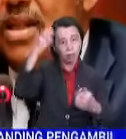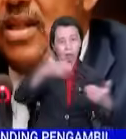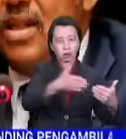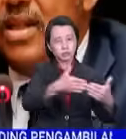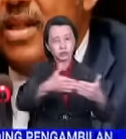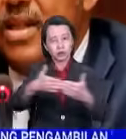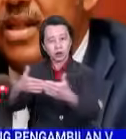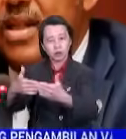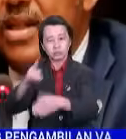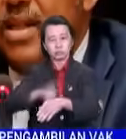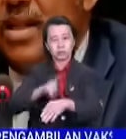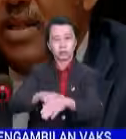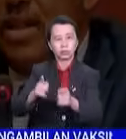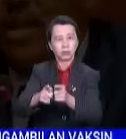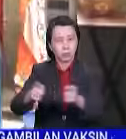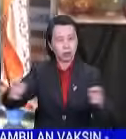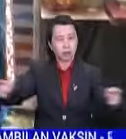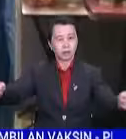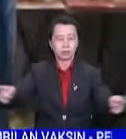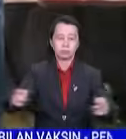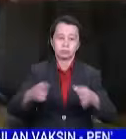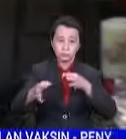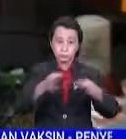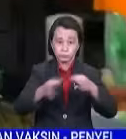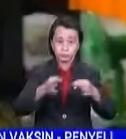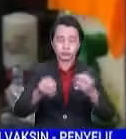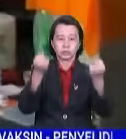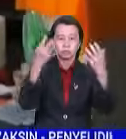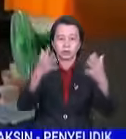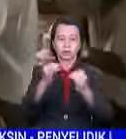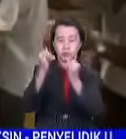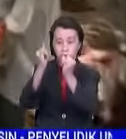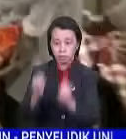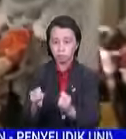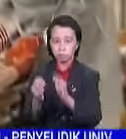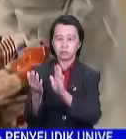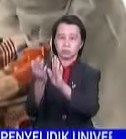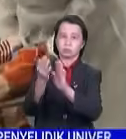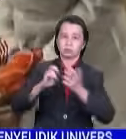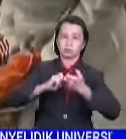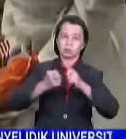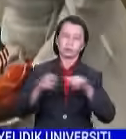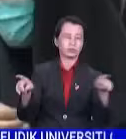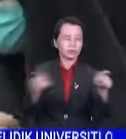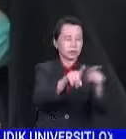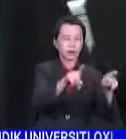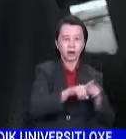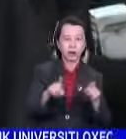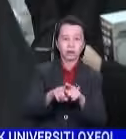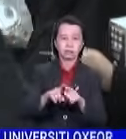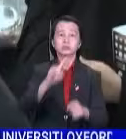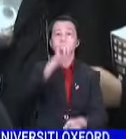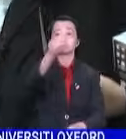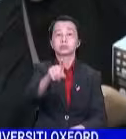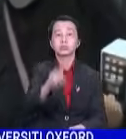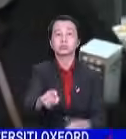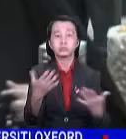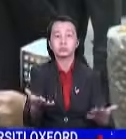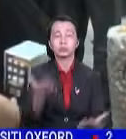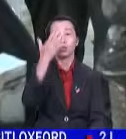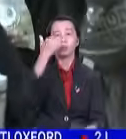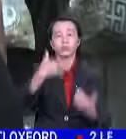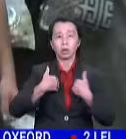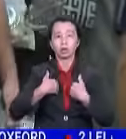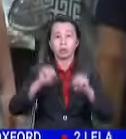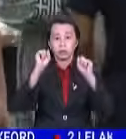larutan untuk jangka emas sepanjang jelas ramai individu berdepan masalah sama persoalannya Kenapa